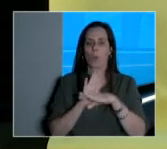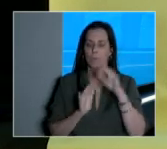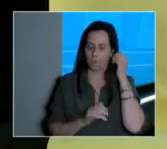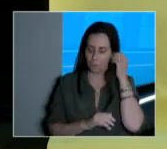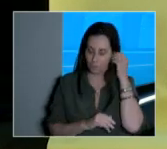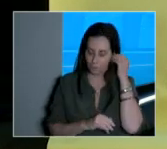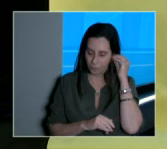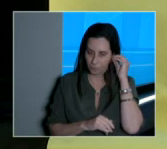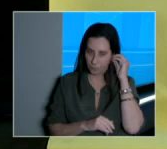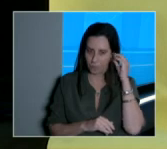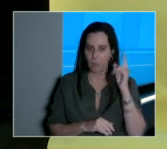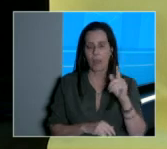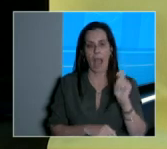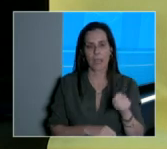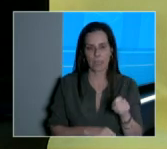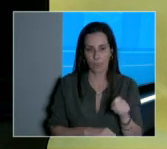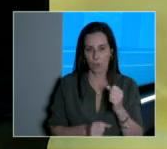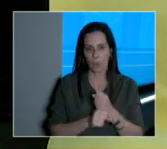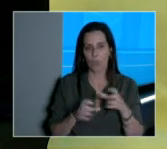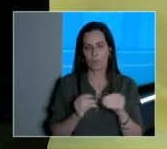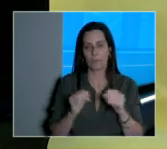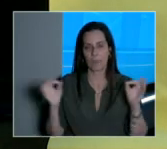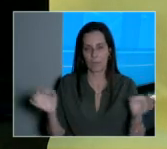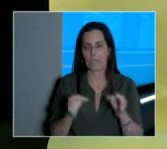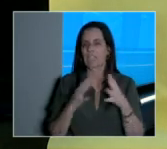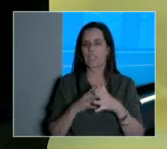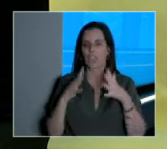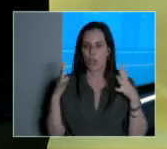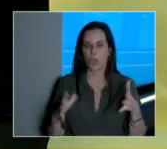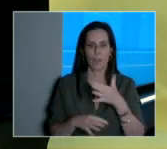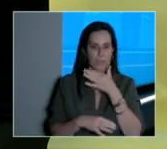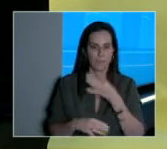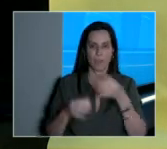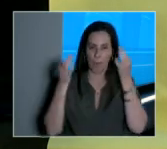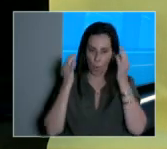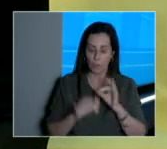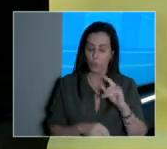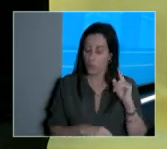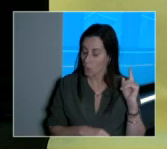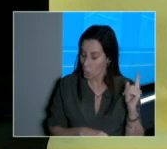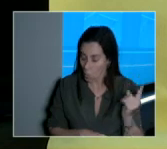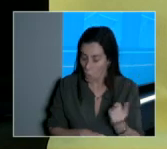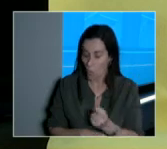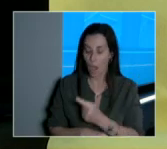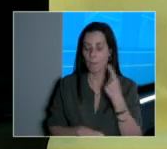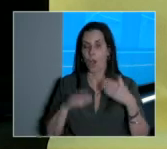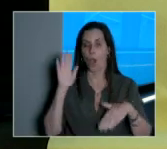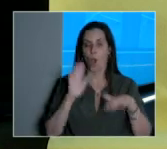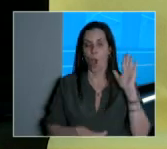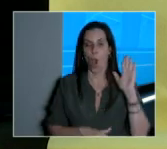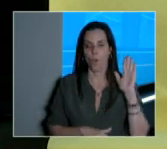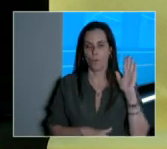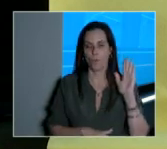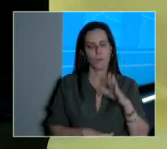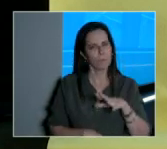לא, אלא הכנסת. עושים את זה עם טקס גדול, יפה, מכובד, שכל המדינה, שהרוב הגדול